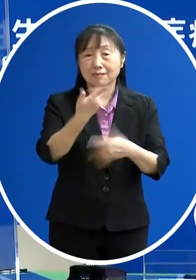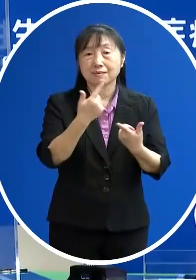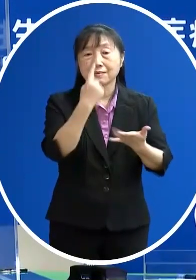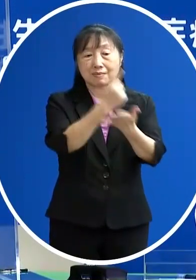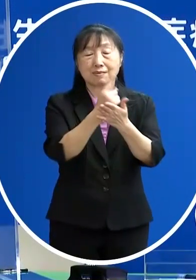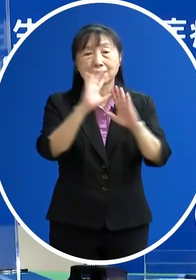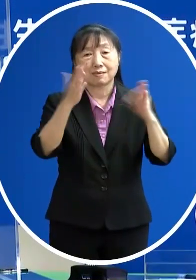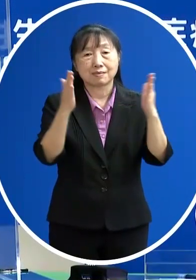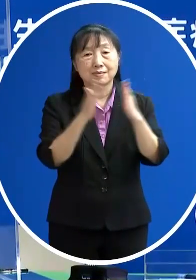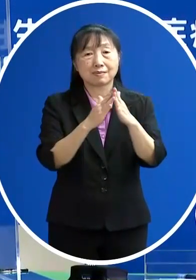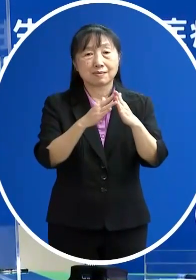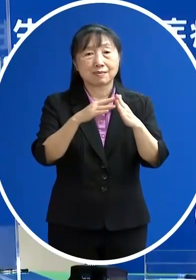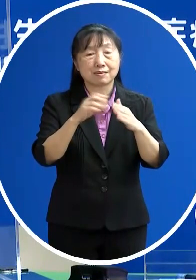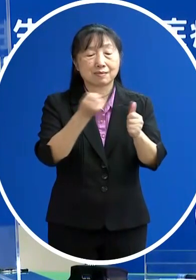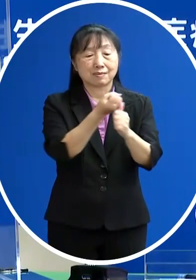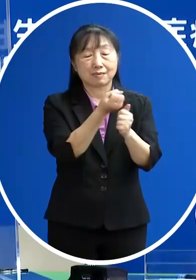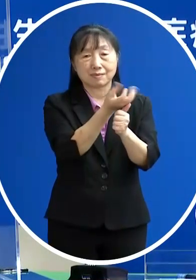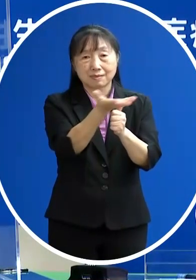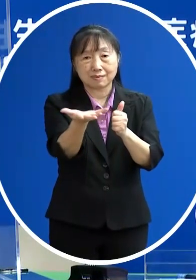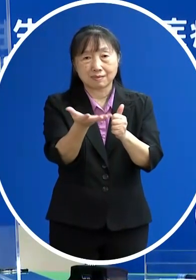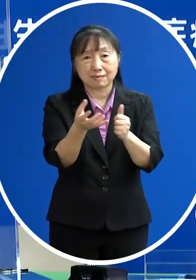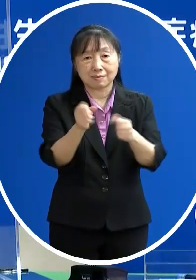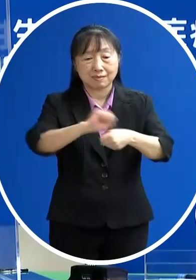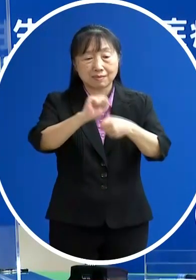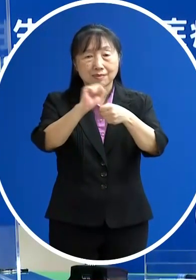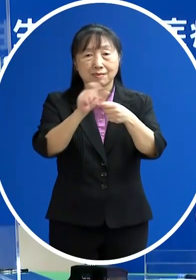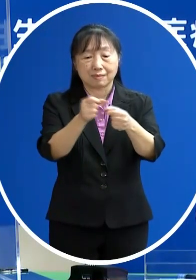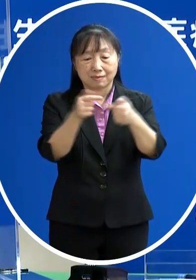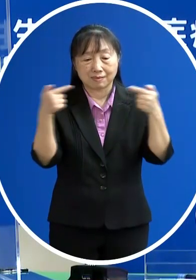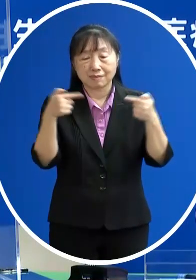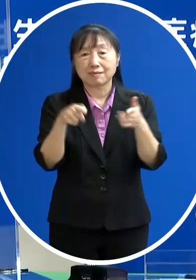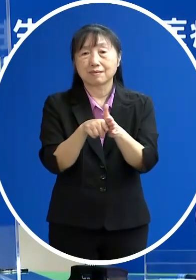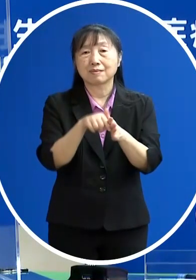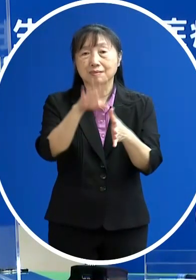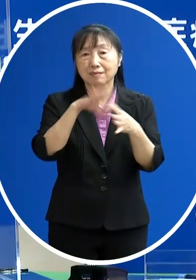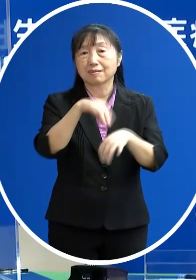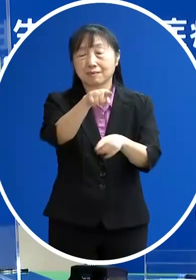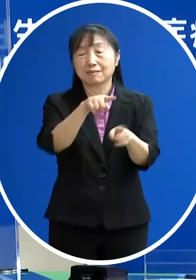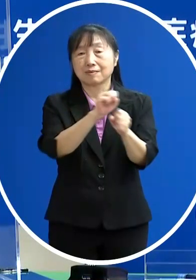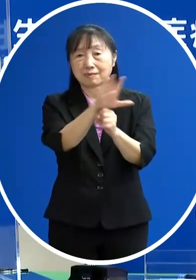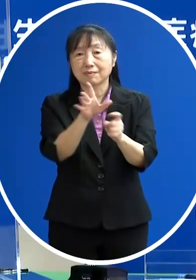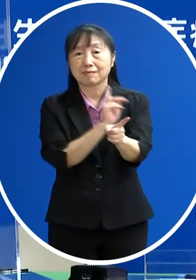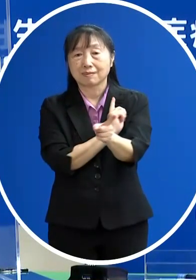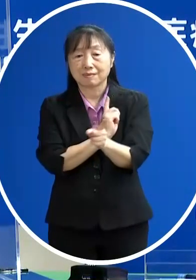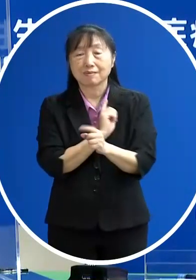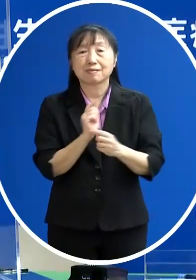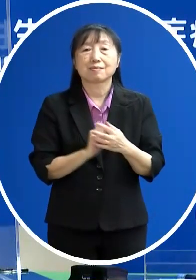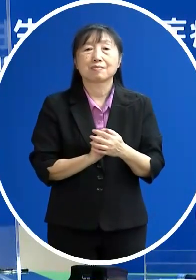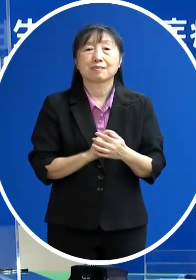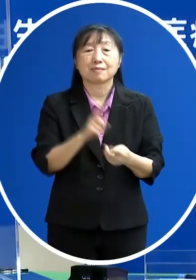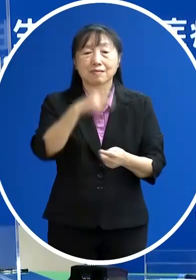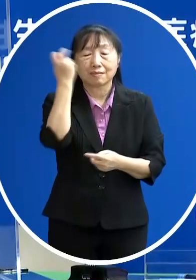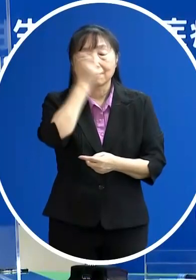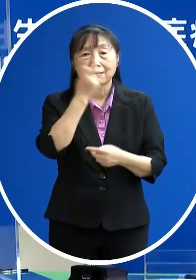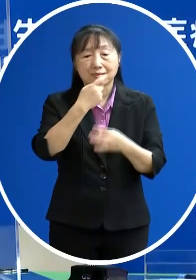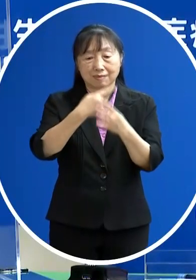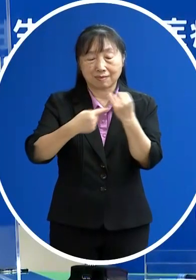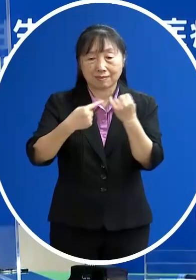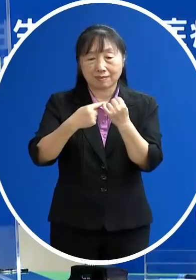量感染的时候都有这种所谓这是它的疫情的规模会受限于它的一个检验的量